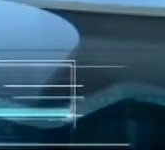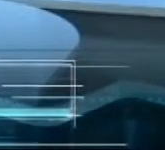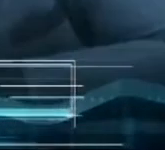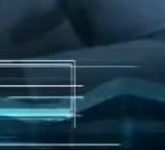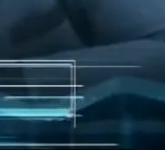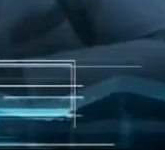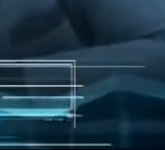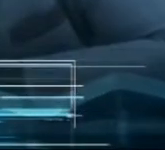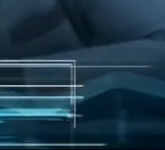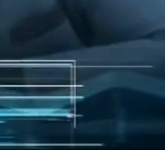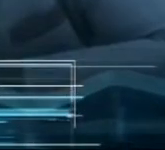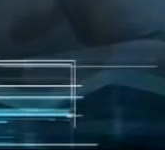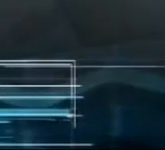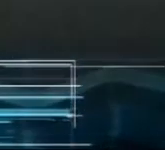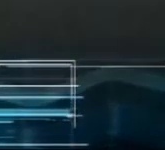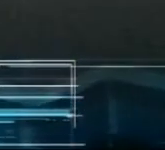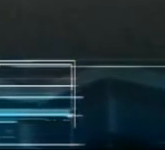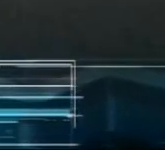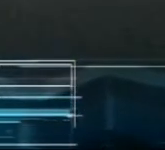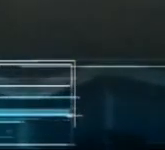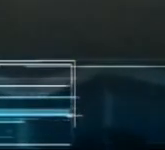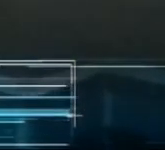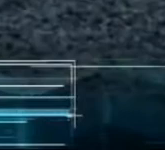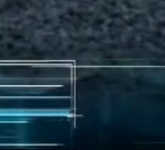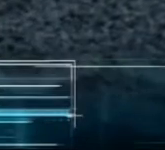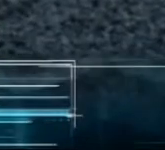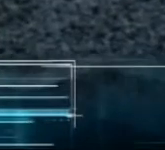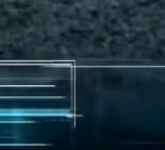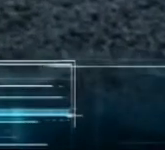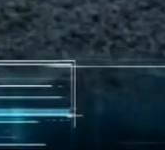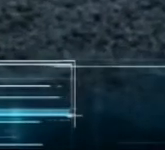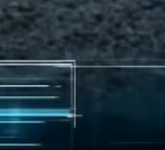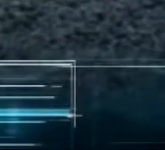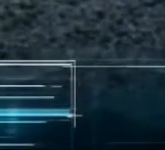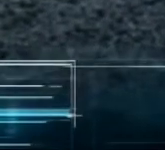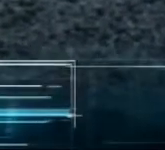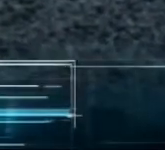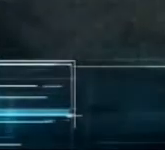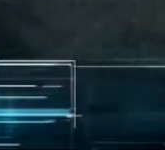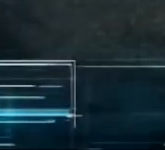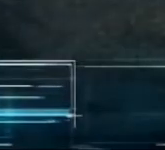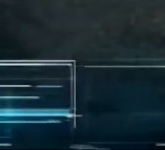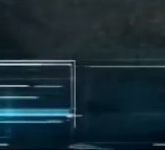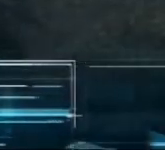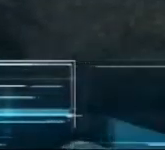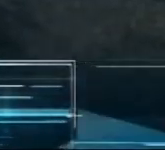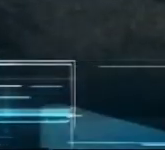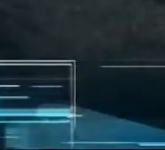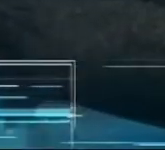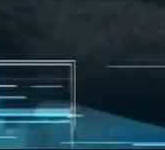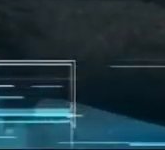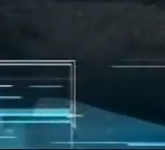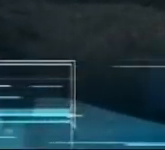выездном совещании партии Нур-Отан. В этом году в Семии обновлены 23 километра автодорог. Новые технологии, использованные при